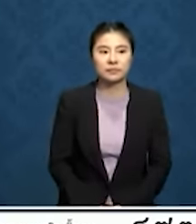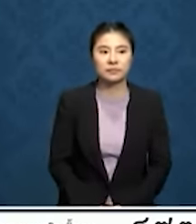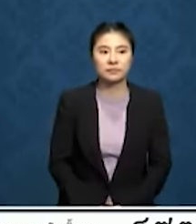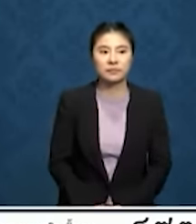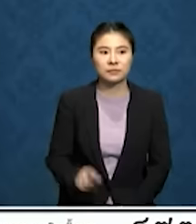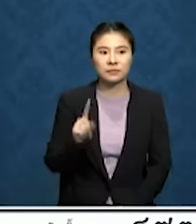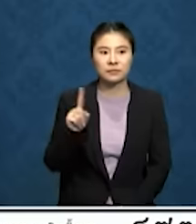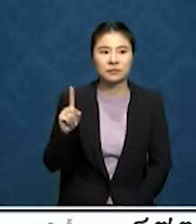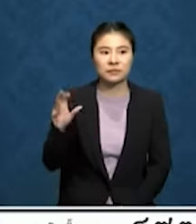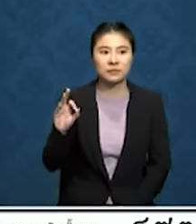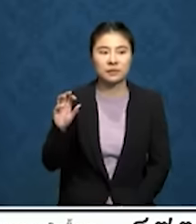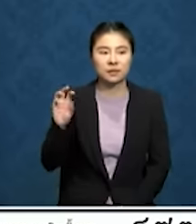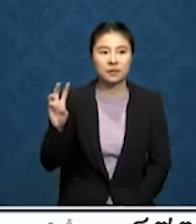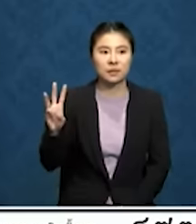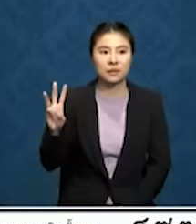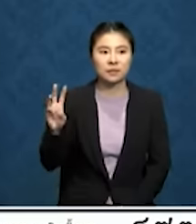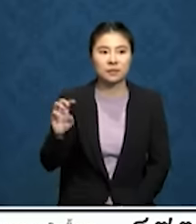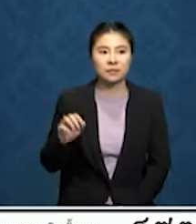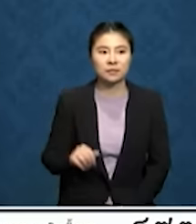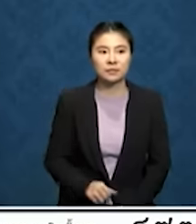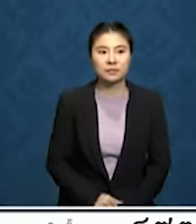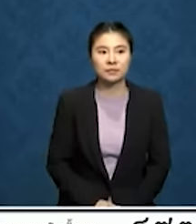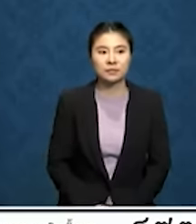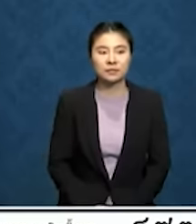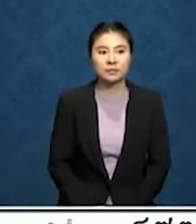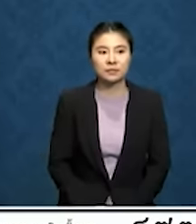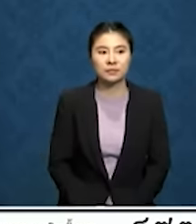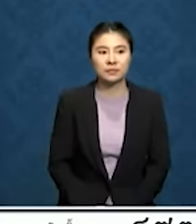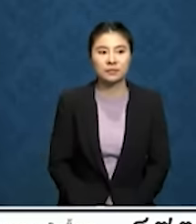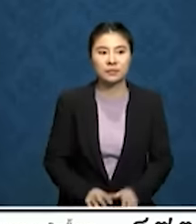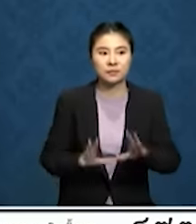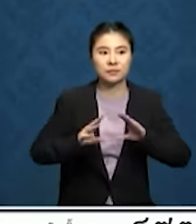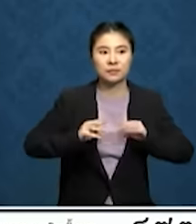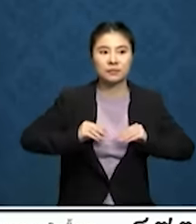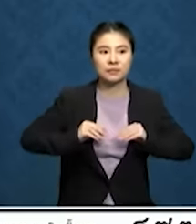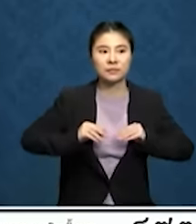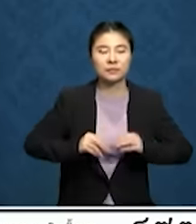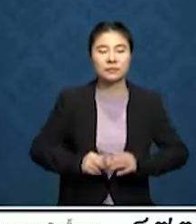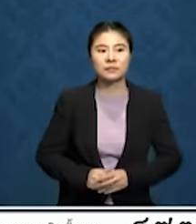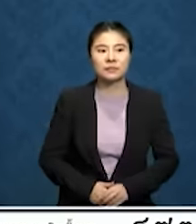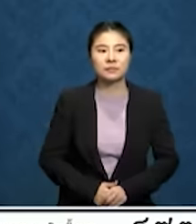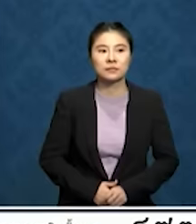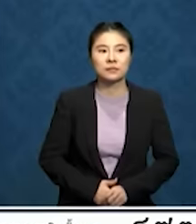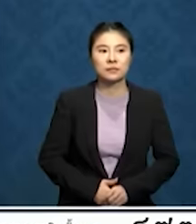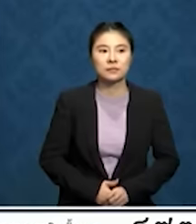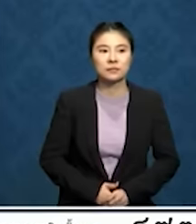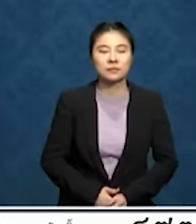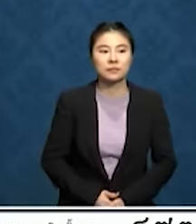196นายบุญชัยกิตติธาราทรัพย์ เห็นชอบครับ